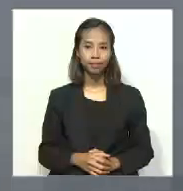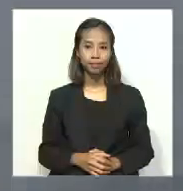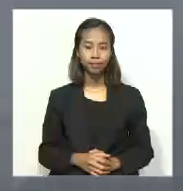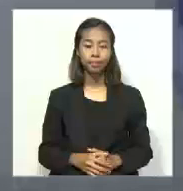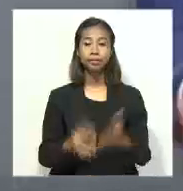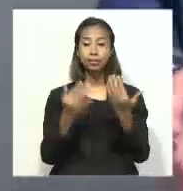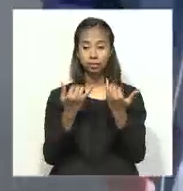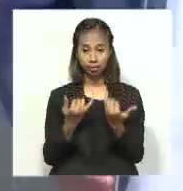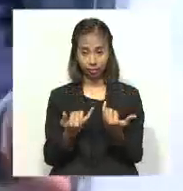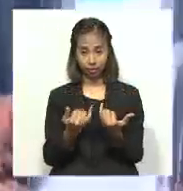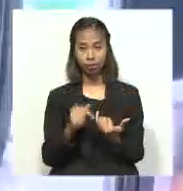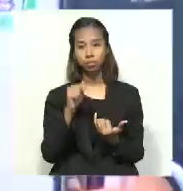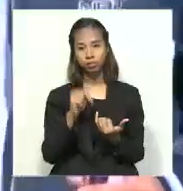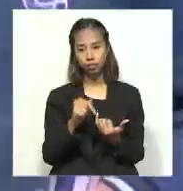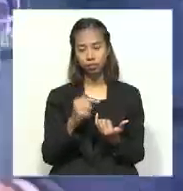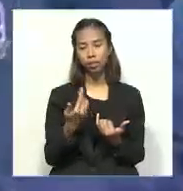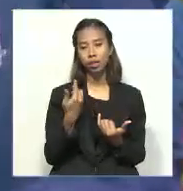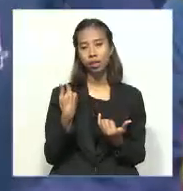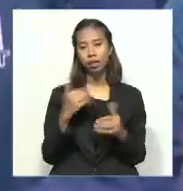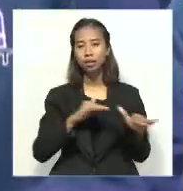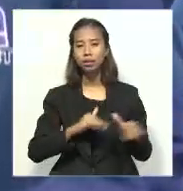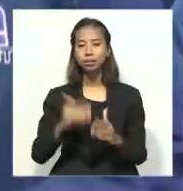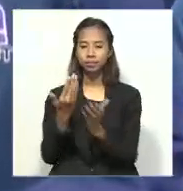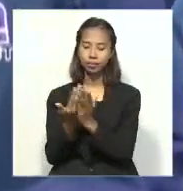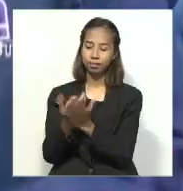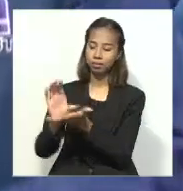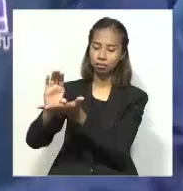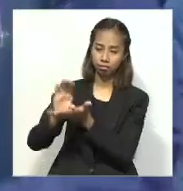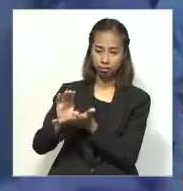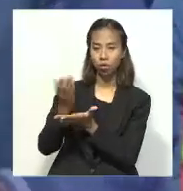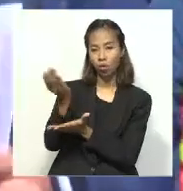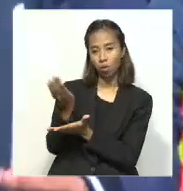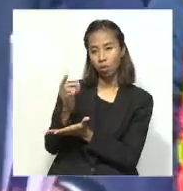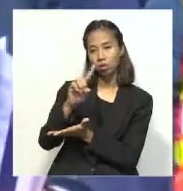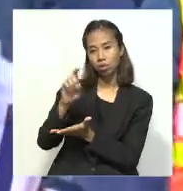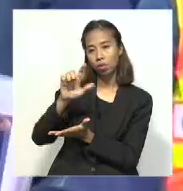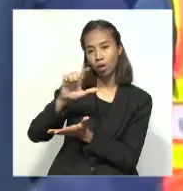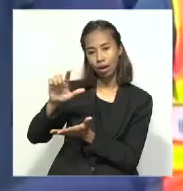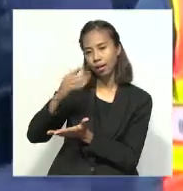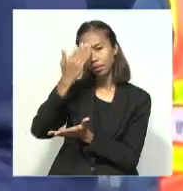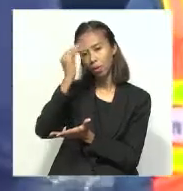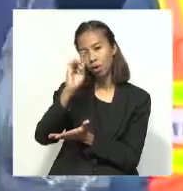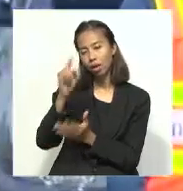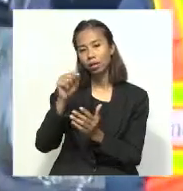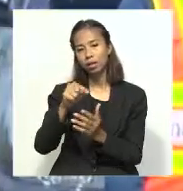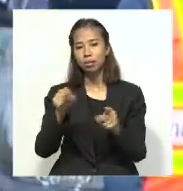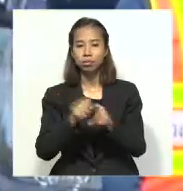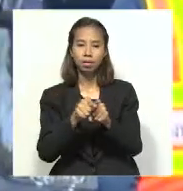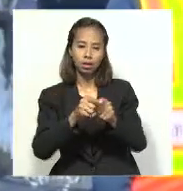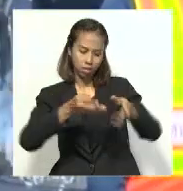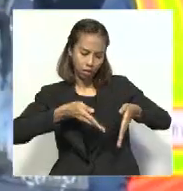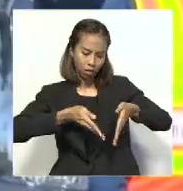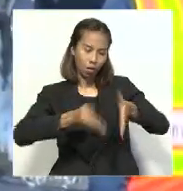นอกจากนี้แล้วแขวงทางหลวงเพชรบูรณ์ที่2ยังเตรียมเสนอของงบประมาณอีกกว่า100ล้านบาทเพื่อเพิ่มความปลอดภัยโดยการเปลี่ยนจากเกาะกลางถน